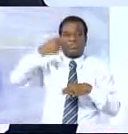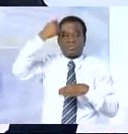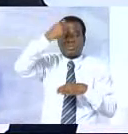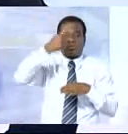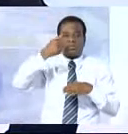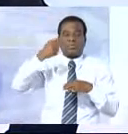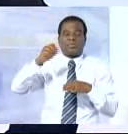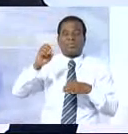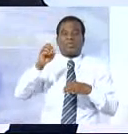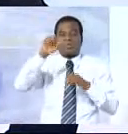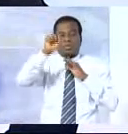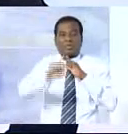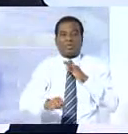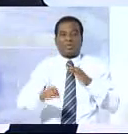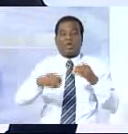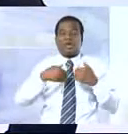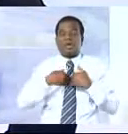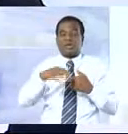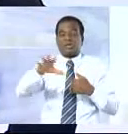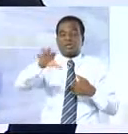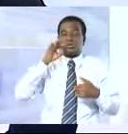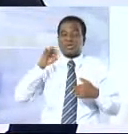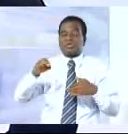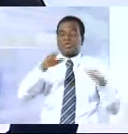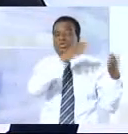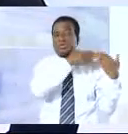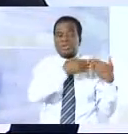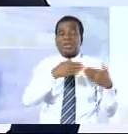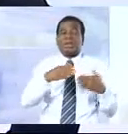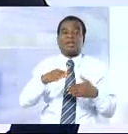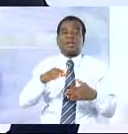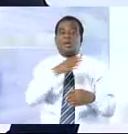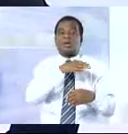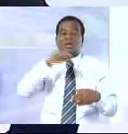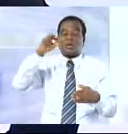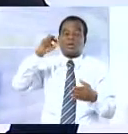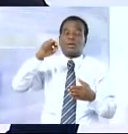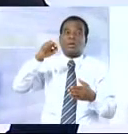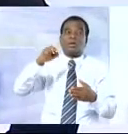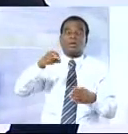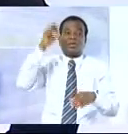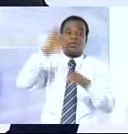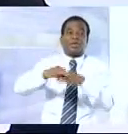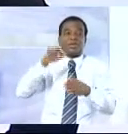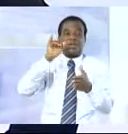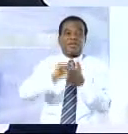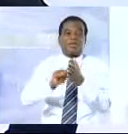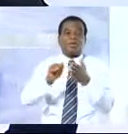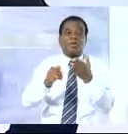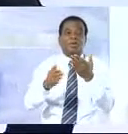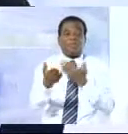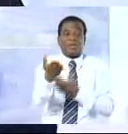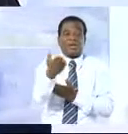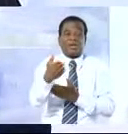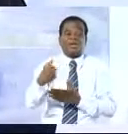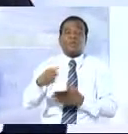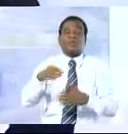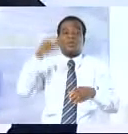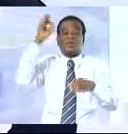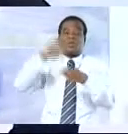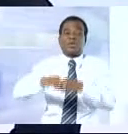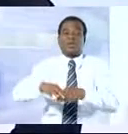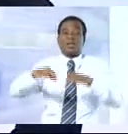en Afrique du Sud, l'ANC choisit son chef. Les délégués désignants ont voté ce matin pour renouveler la direction de l'ANC, le parti au pouvoir.